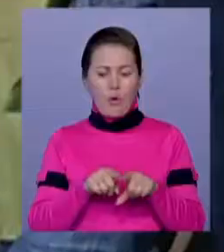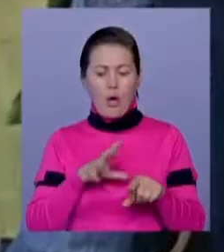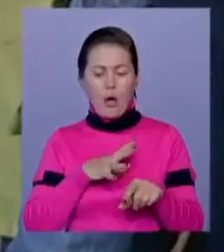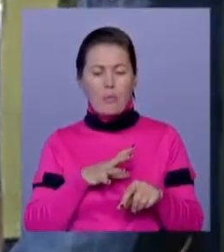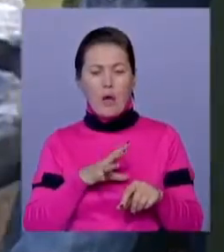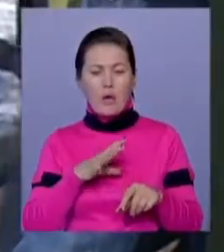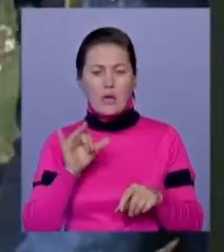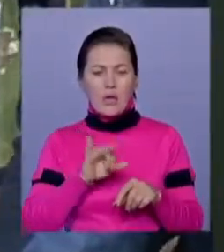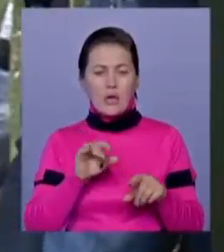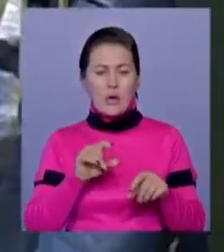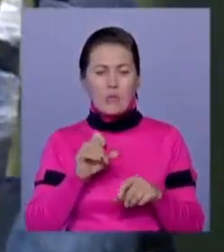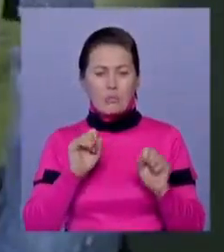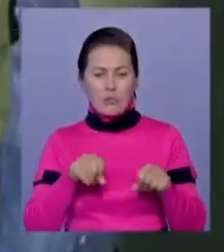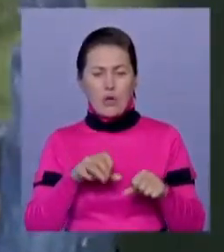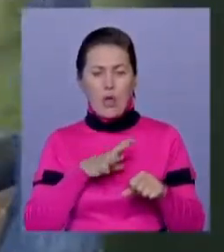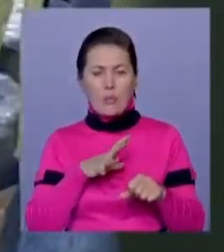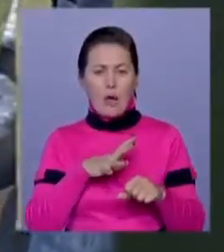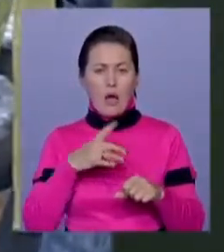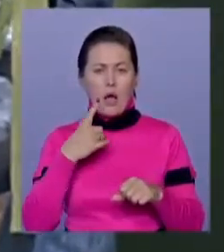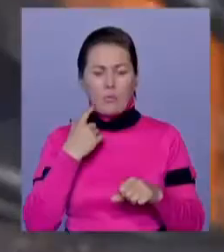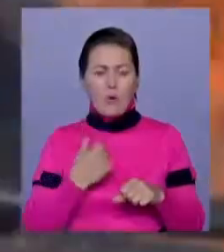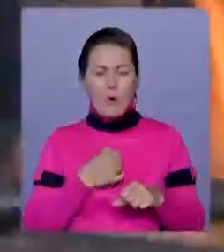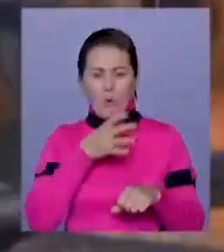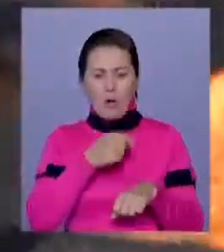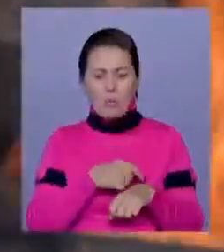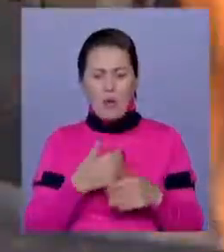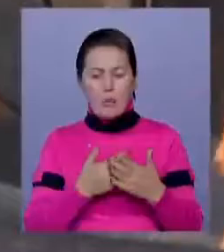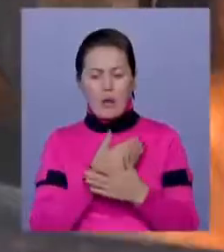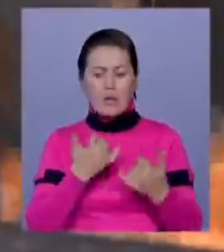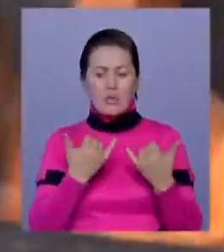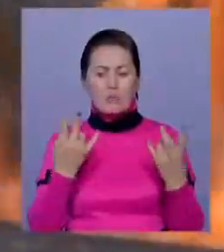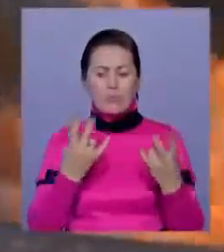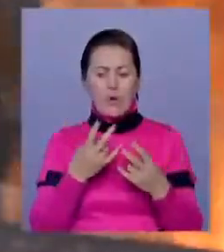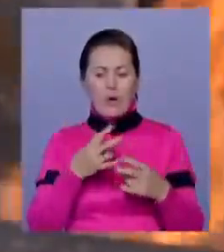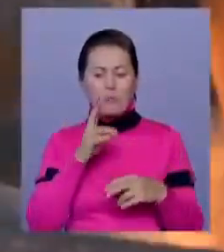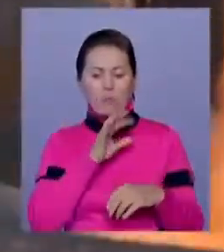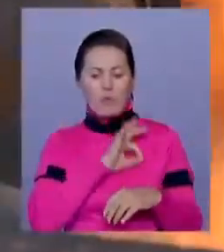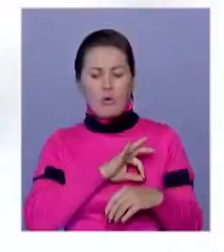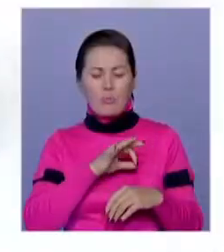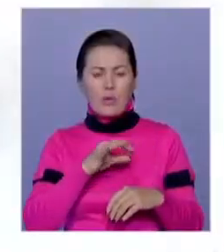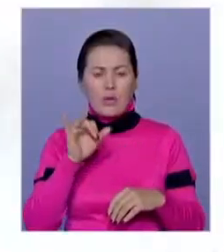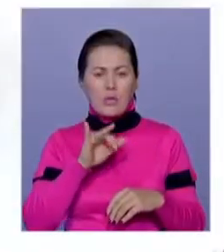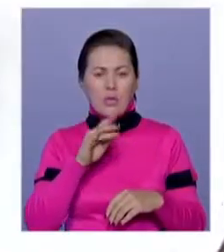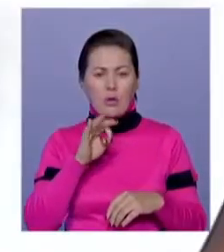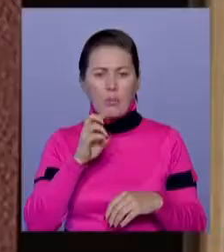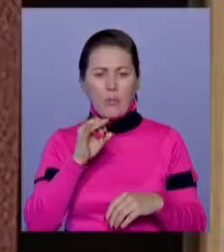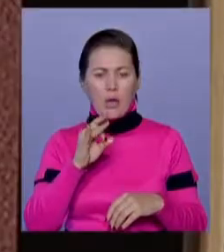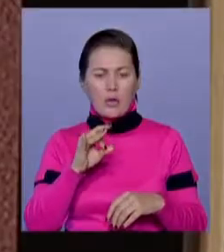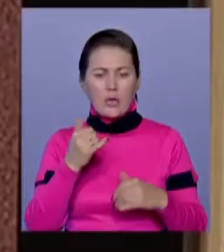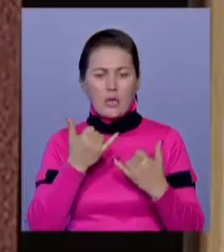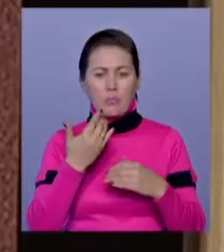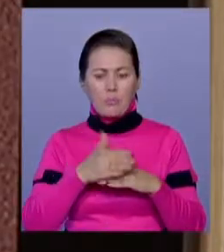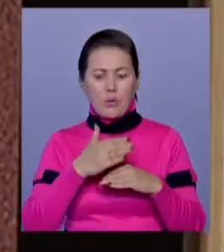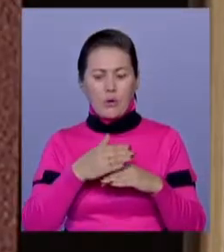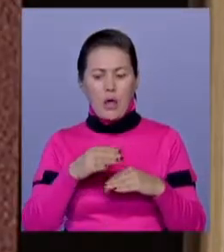Атадан қалған асыл мұраны айшықтап, жаугершілік заман болмаса да Бұқараның бүгінгі қажетіне жаратып жүрген жанының бірі Дәулет Шоқбаров. Бертінде